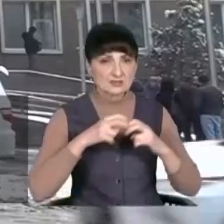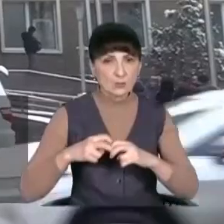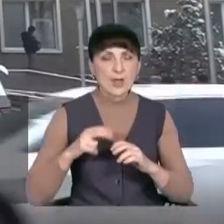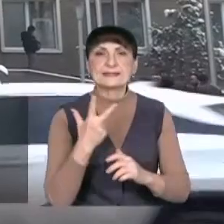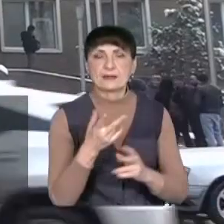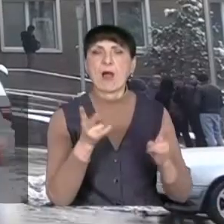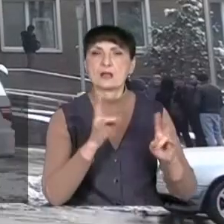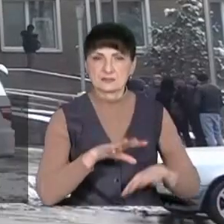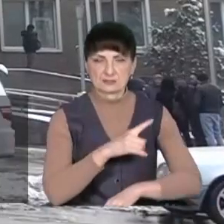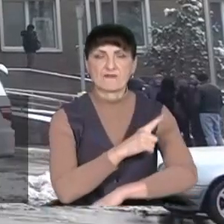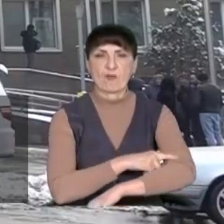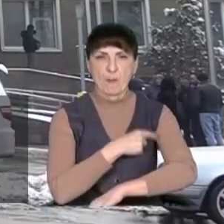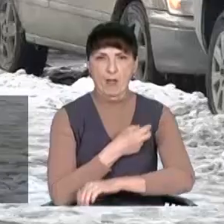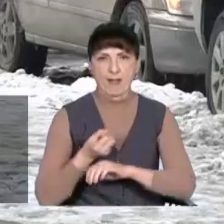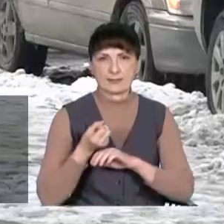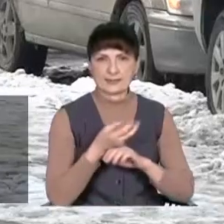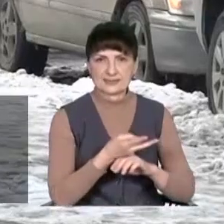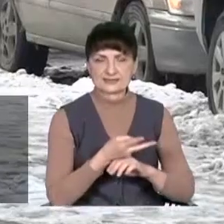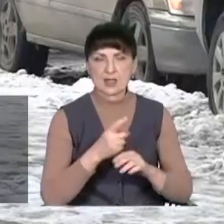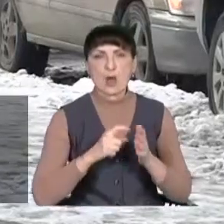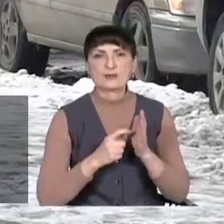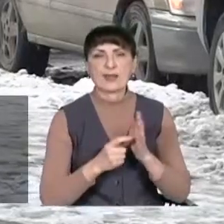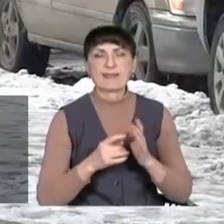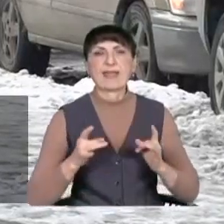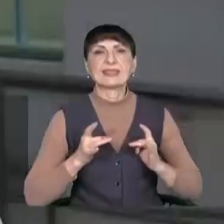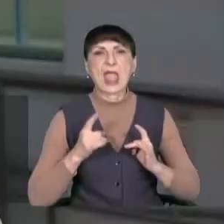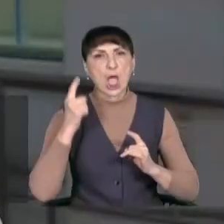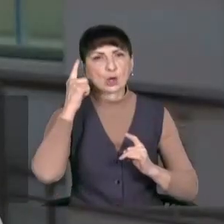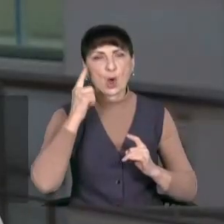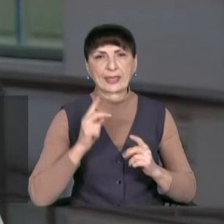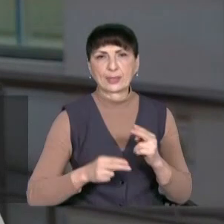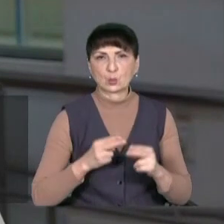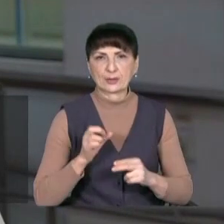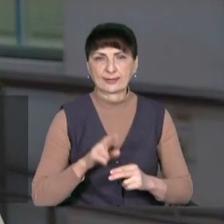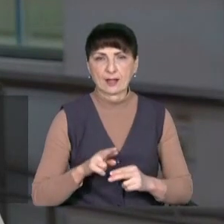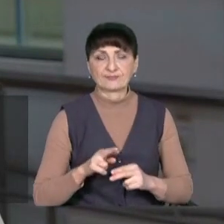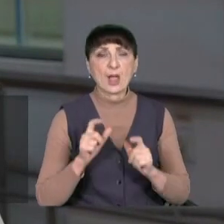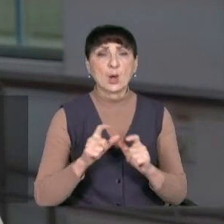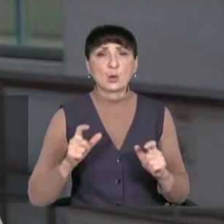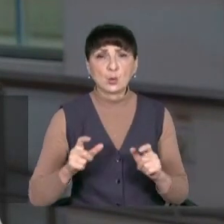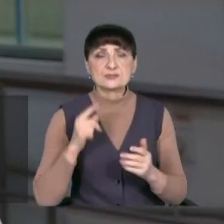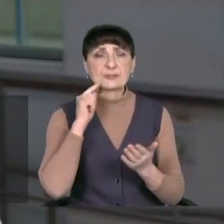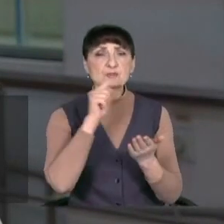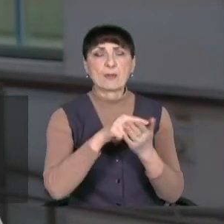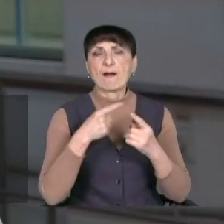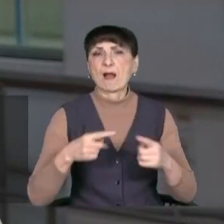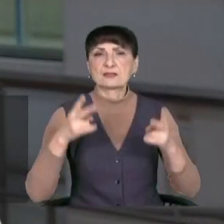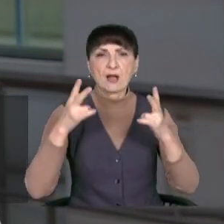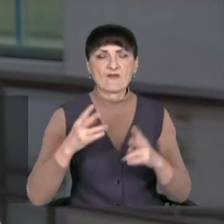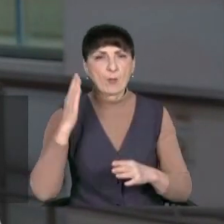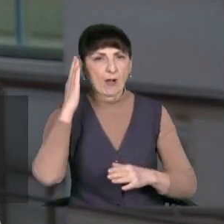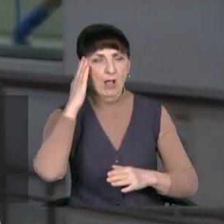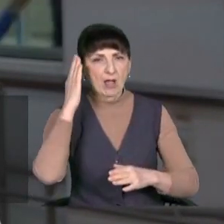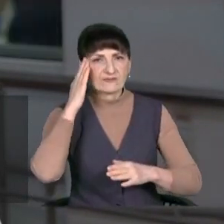трое остались на стационарном лечении в отделении нейрохирургии. Пациенты в основном поступали с различными травмами головы,